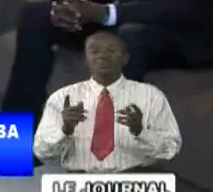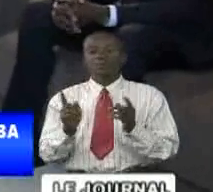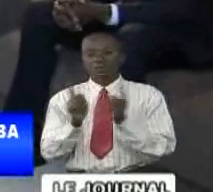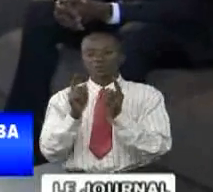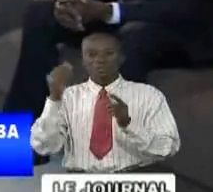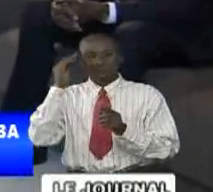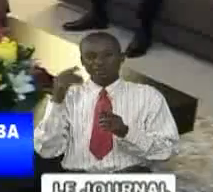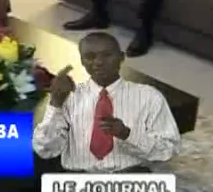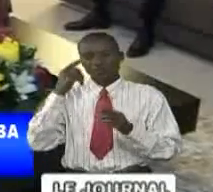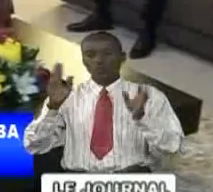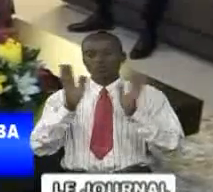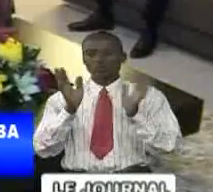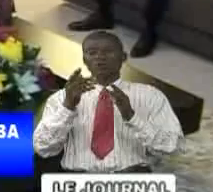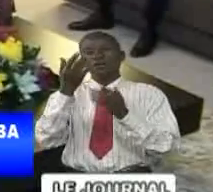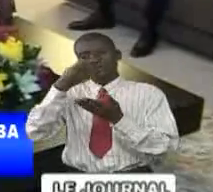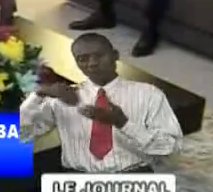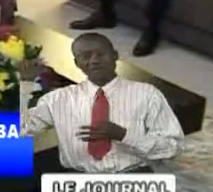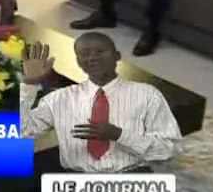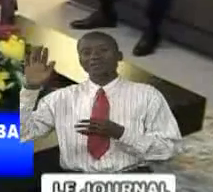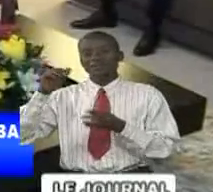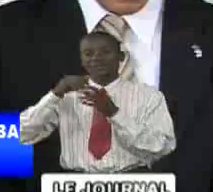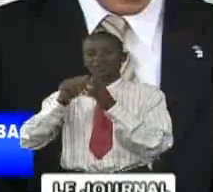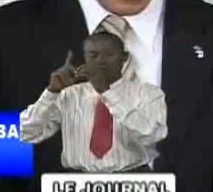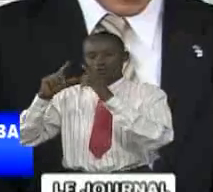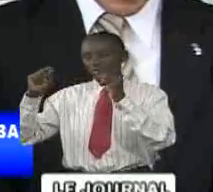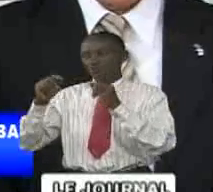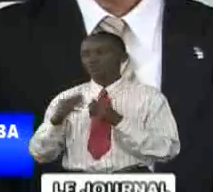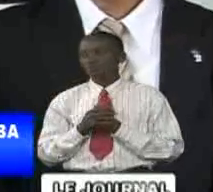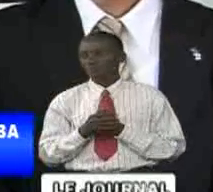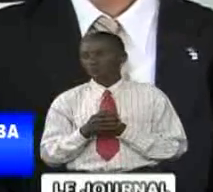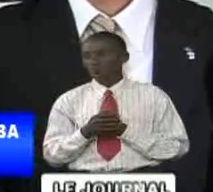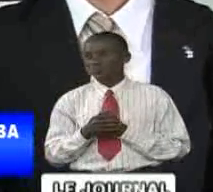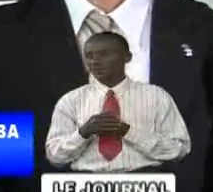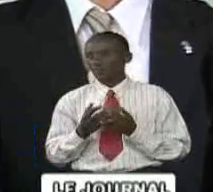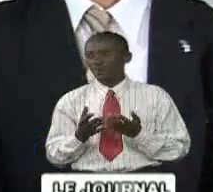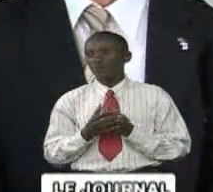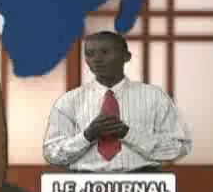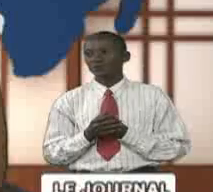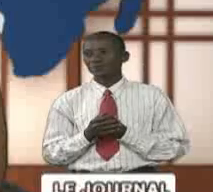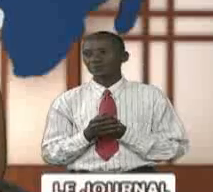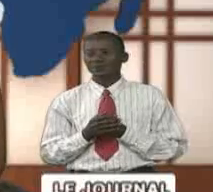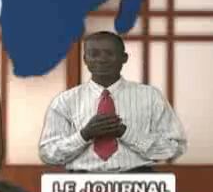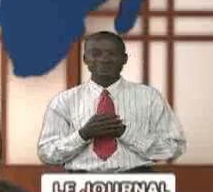ils apprenaient la science dans des grandes universités japonaise. Aujourd'hui, l'estime est mutuelle.